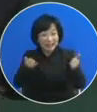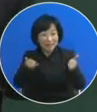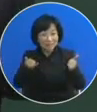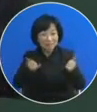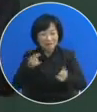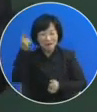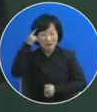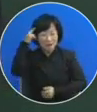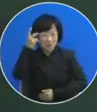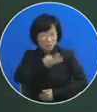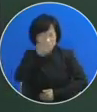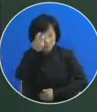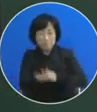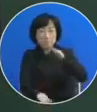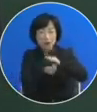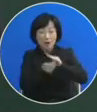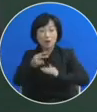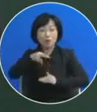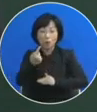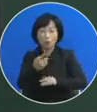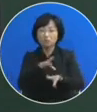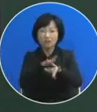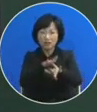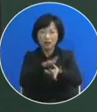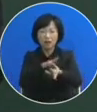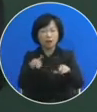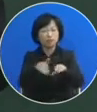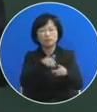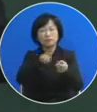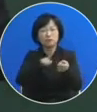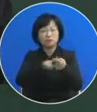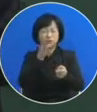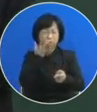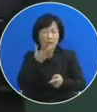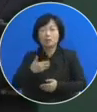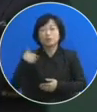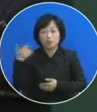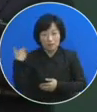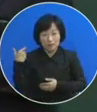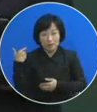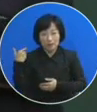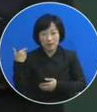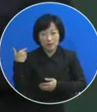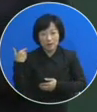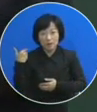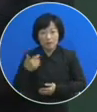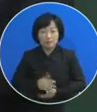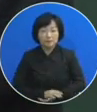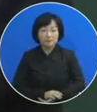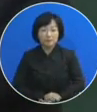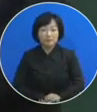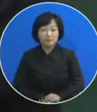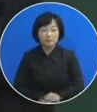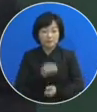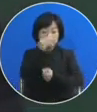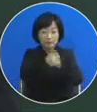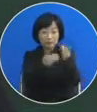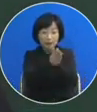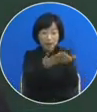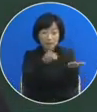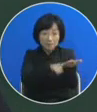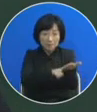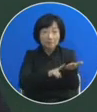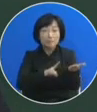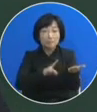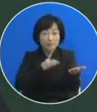똑똑해도 알 수가 없잖아요. Politicians, intellectuals, people besides you, all intelligent people, They don't know about this. 성경에만 이거 밝혀요. Only the